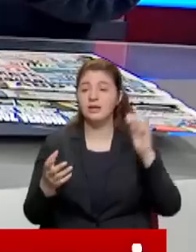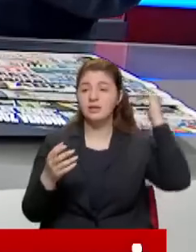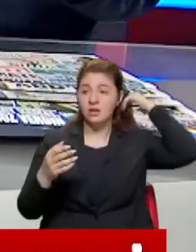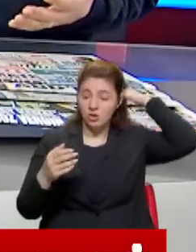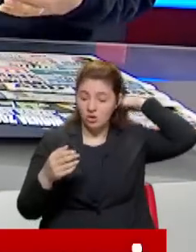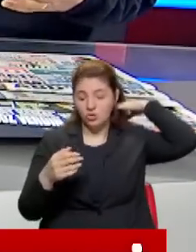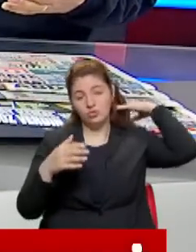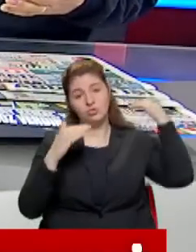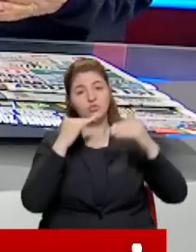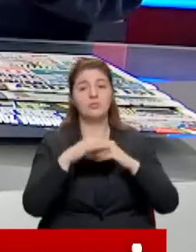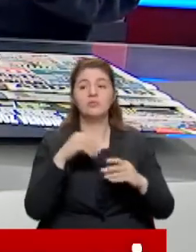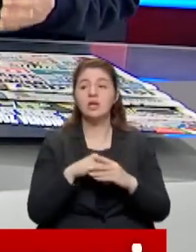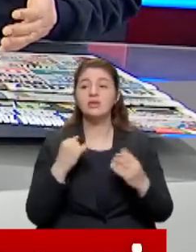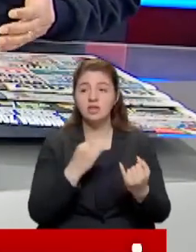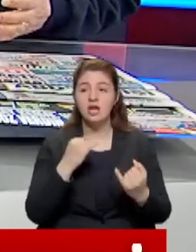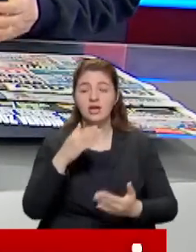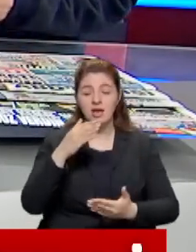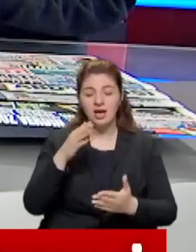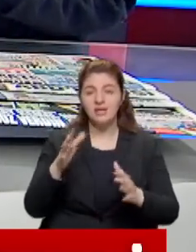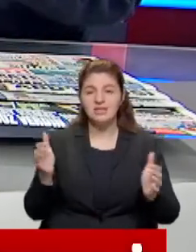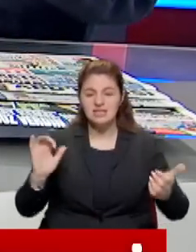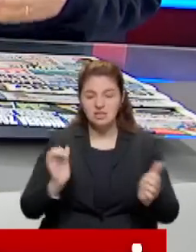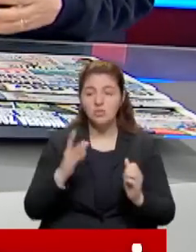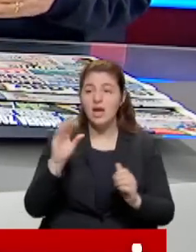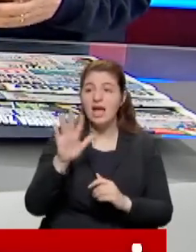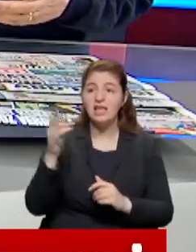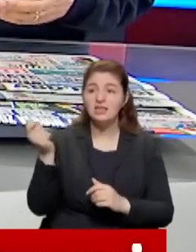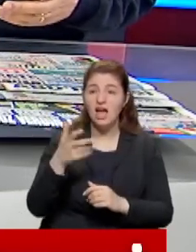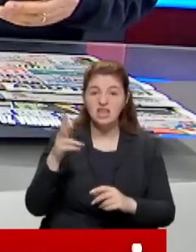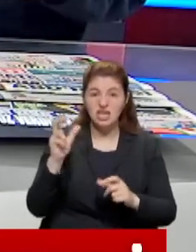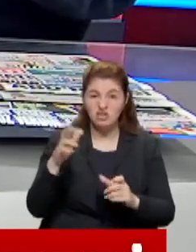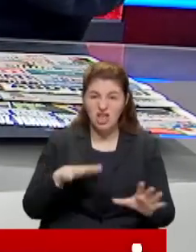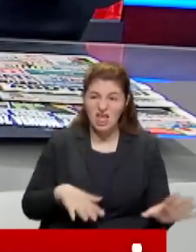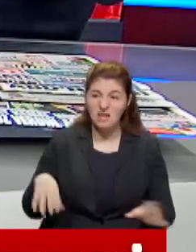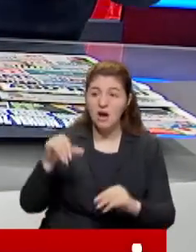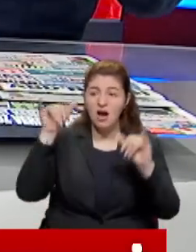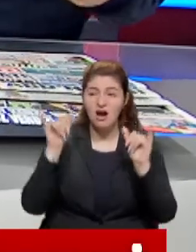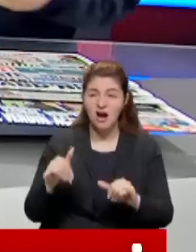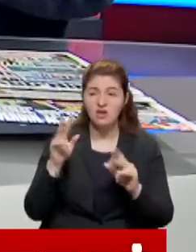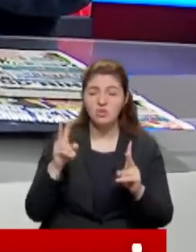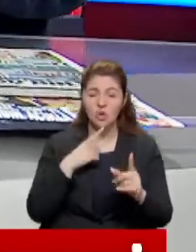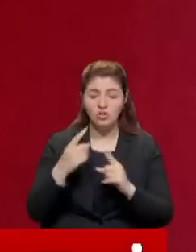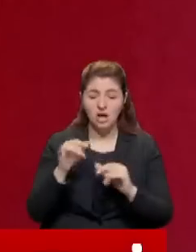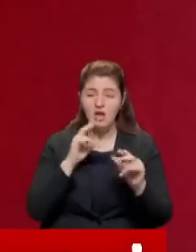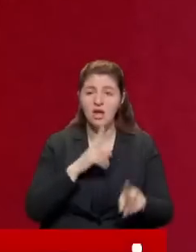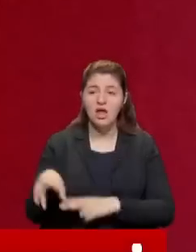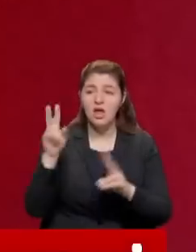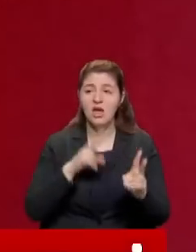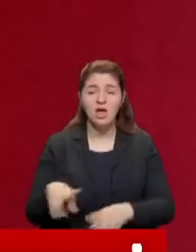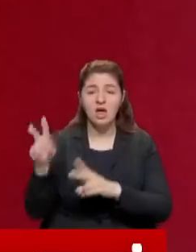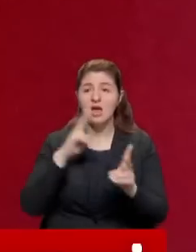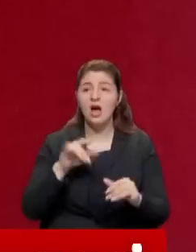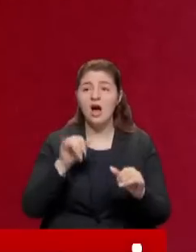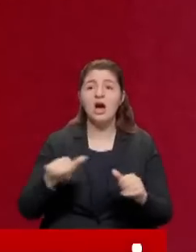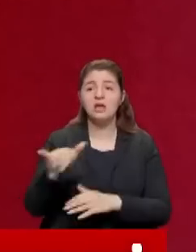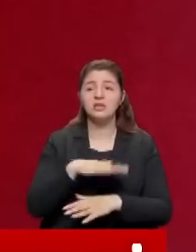kamuoyunda tartışmaların kısıtlanmadan, akşamları o 50 kanalda birden aynı konuşan insanların ve aynı